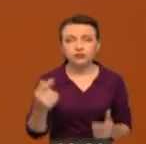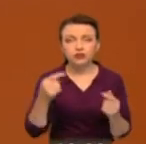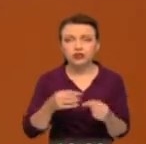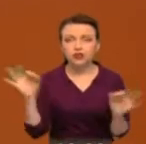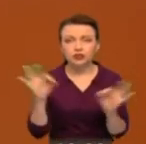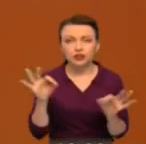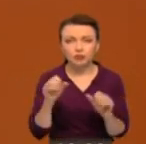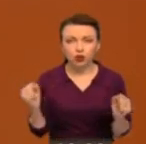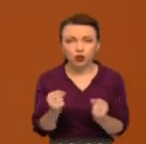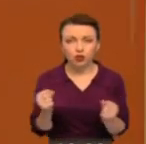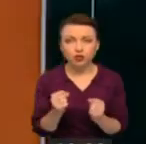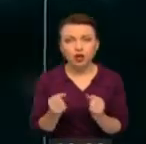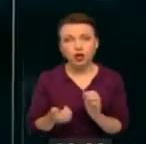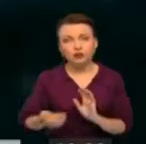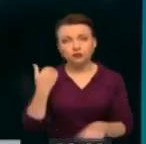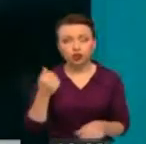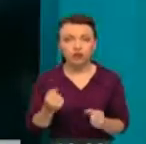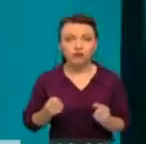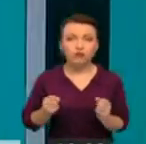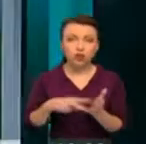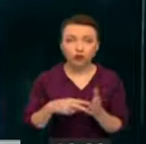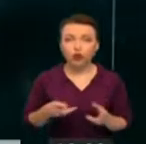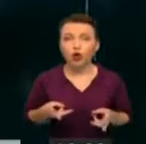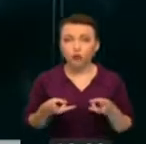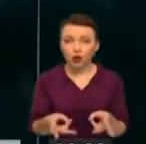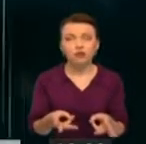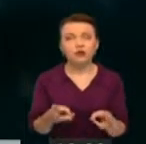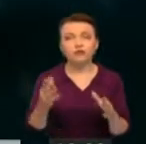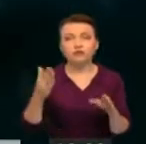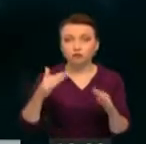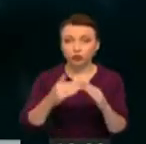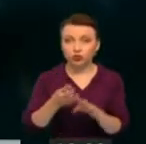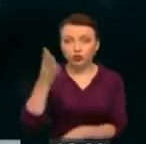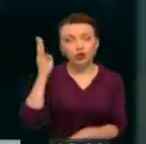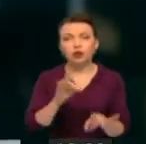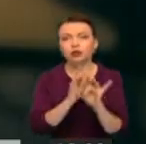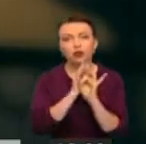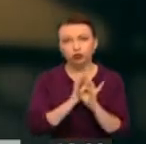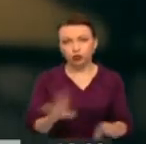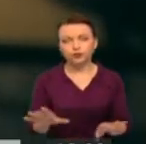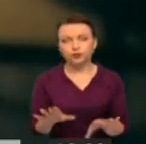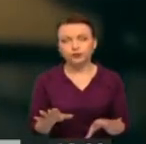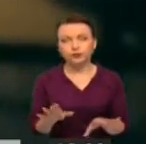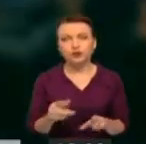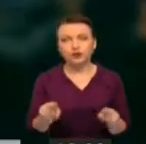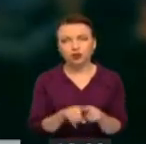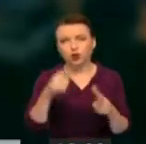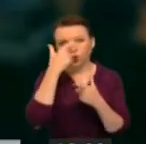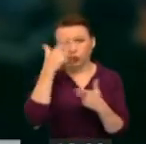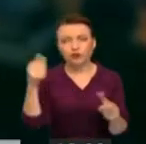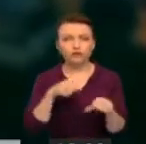похолодання, завчасно вмикати опалення у житлових будинках в столиці не будуть. Про це сьогодні заявив київський міський голова Віталій